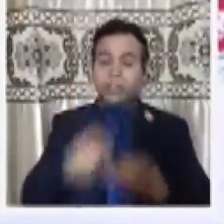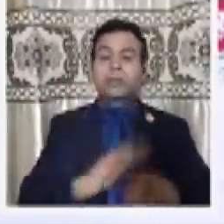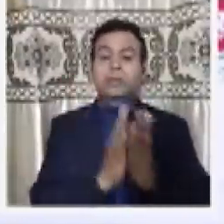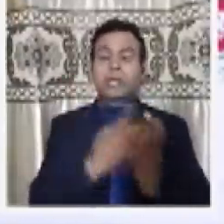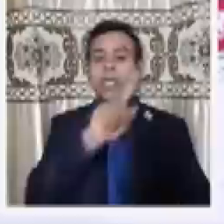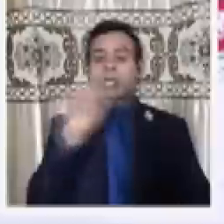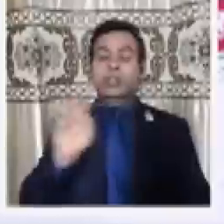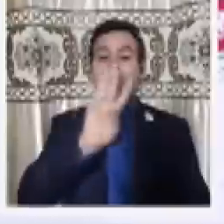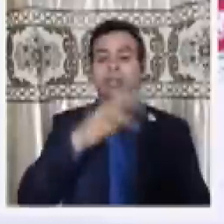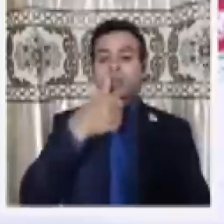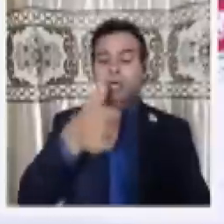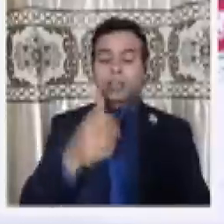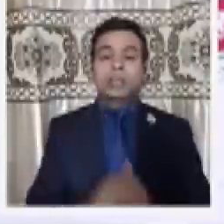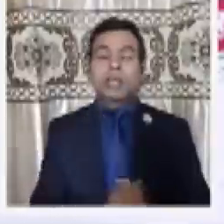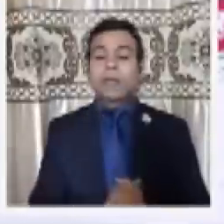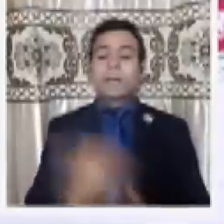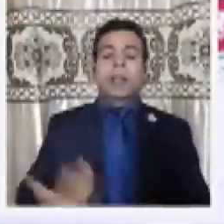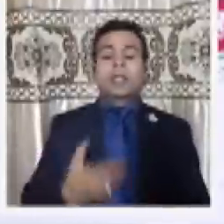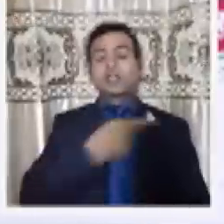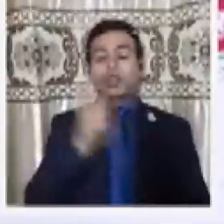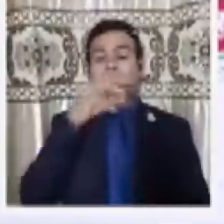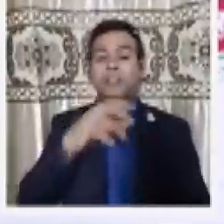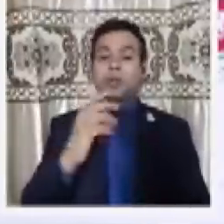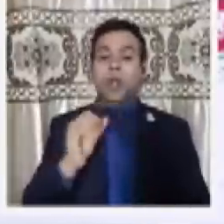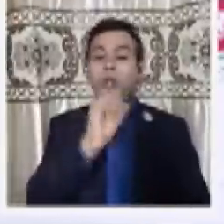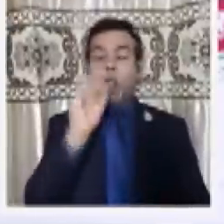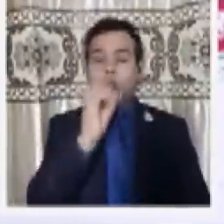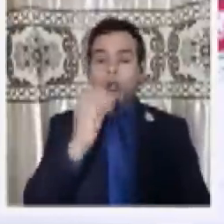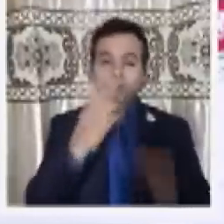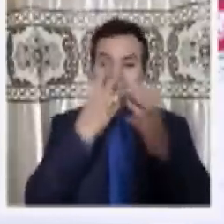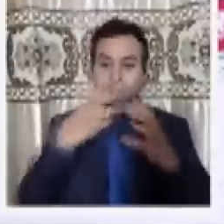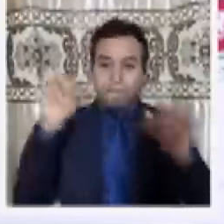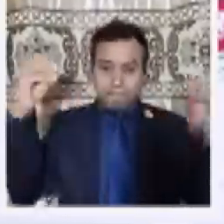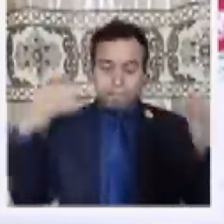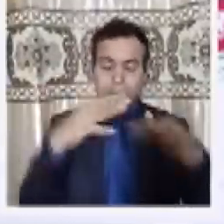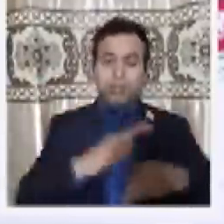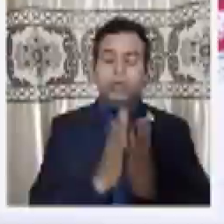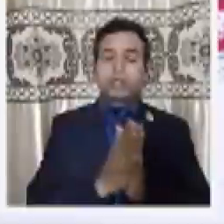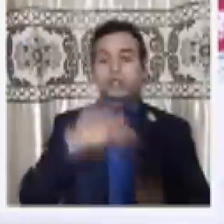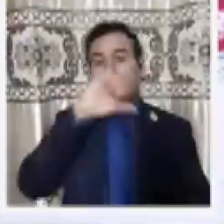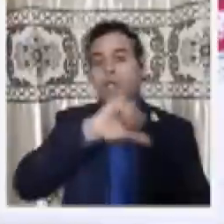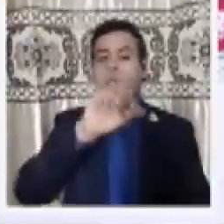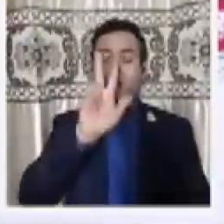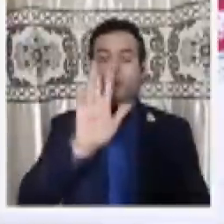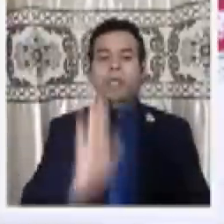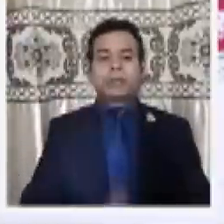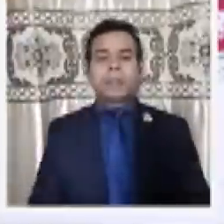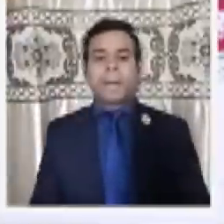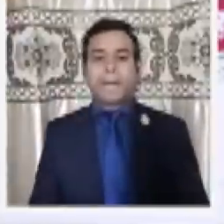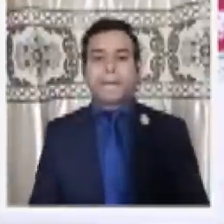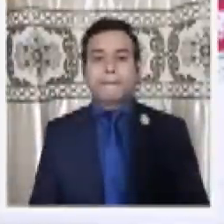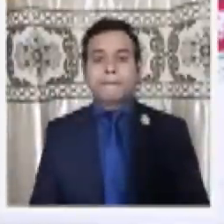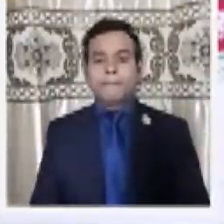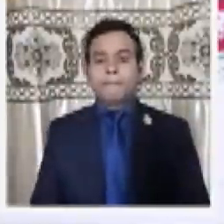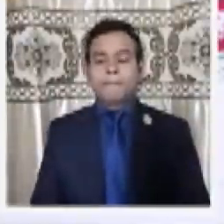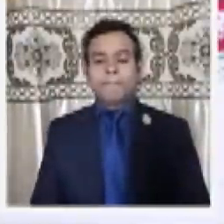11,764টি, সারা দেশে হাই ফ্লো ন্যাজাল ক্যানুলার সংখ্যা 136টি এবং সারা দেশে অক্সিজেন কনসেন্ট্রেটরের সংখ্যা